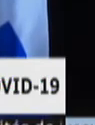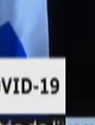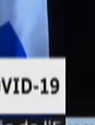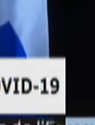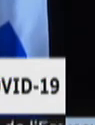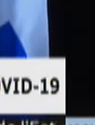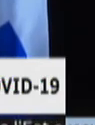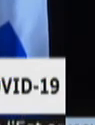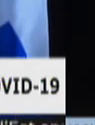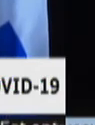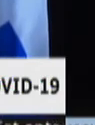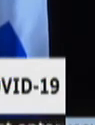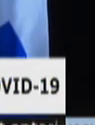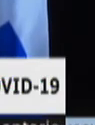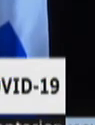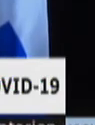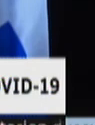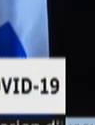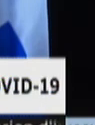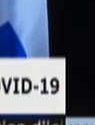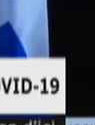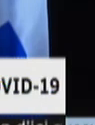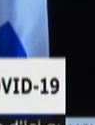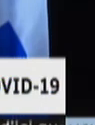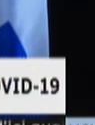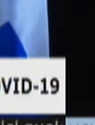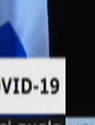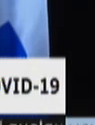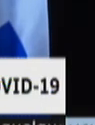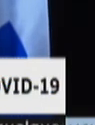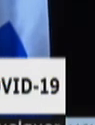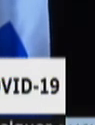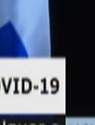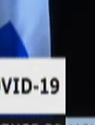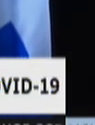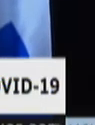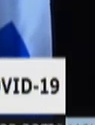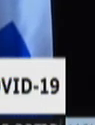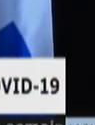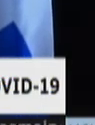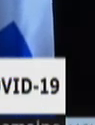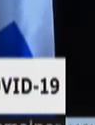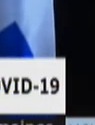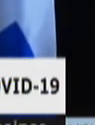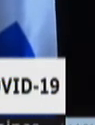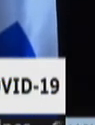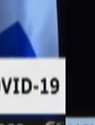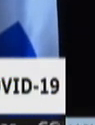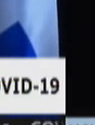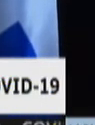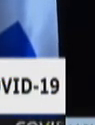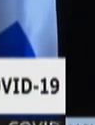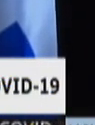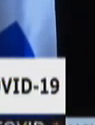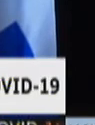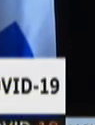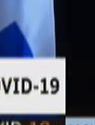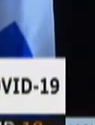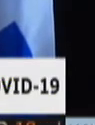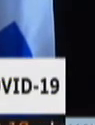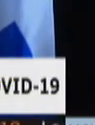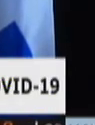limitations. Par exemple, le nombre de personnes par établissement qui est fixé en ce moment par permis. Les heures